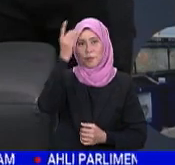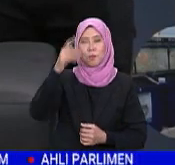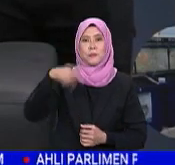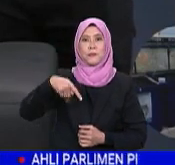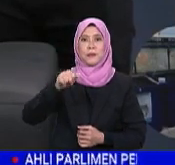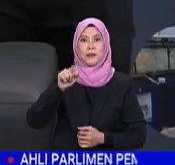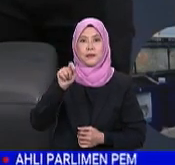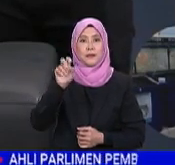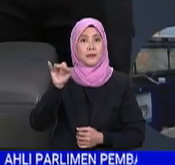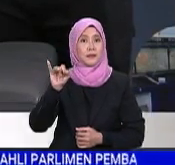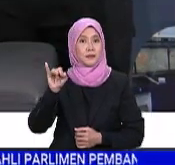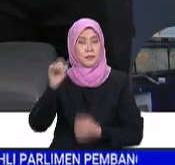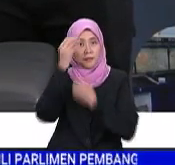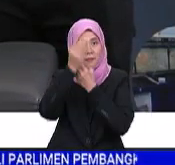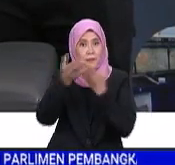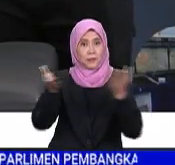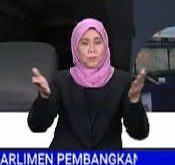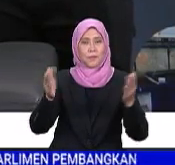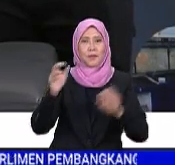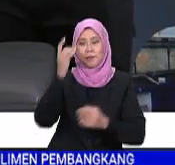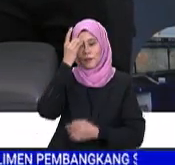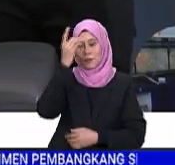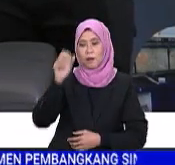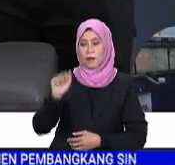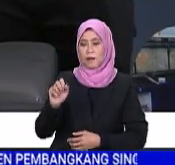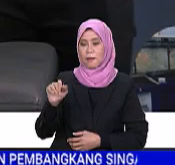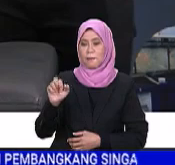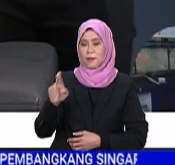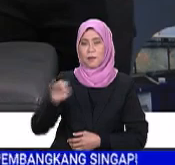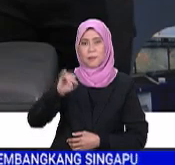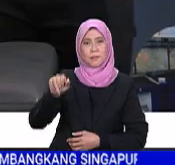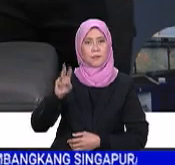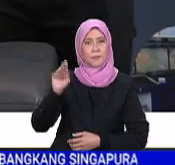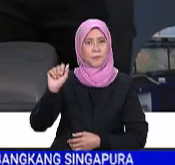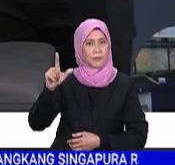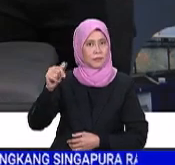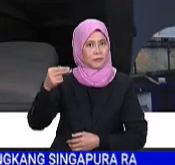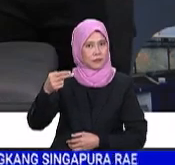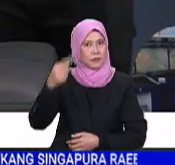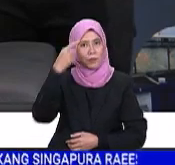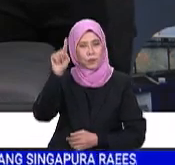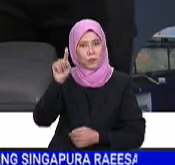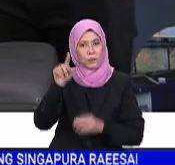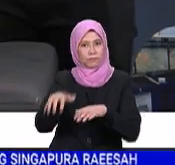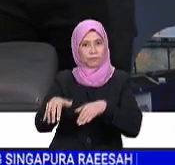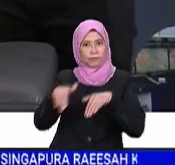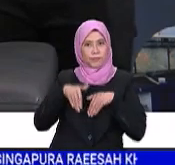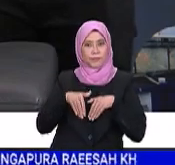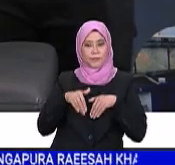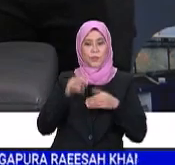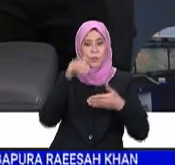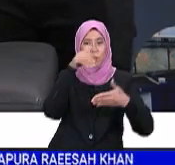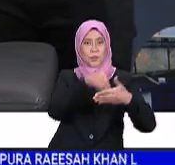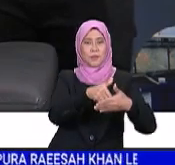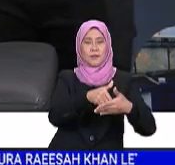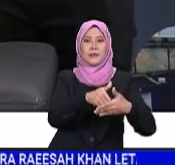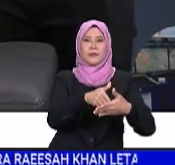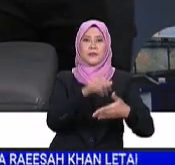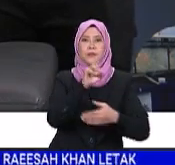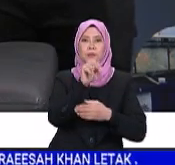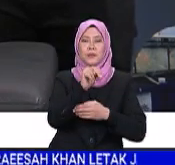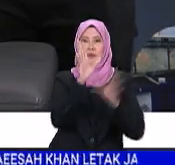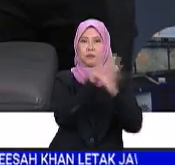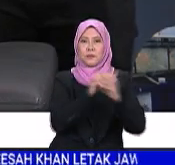patinggi Thanks ya bang Joni mendedahkan Dato Amar Jamilah telah memberitahu hasratnya itu untuk berwudhu bagi pilihanraya umum dewan undangan